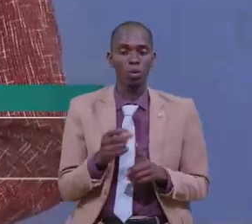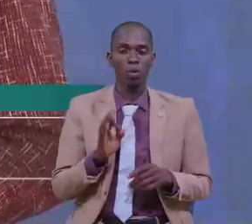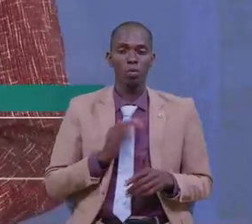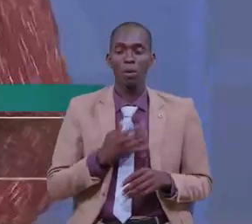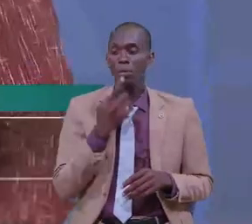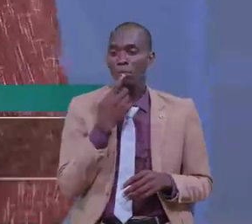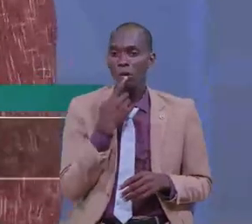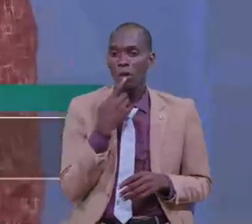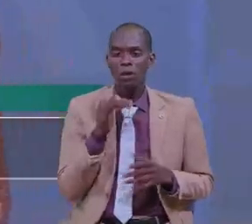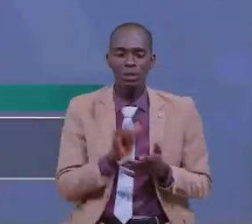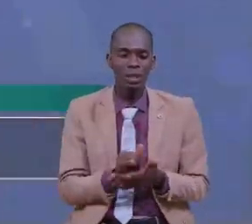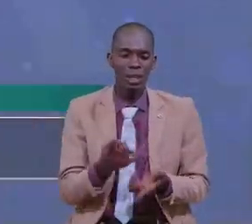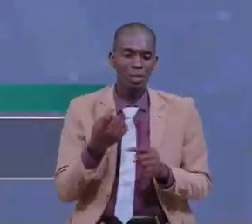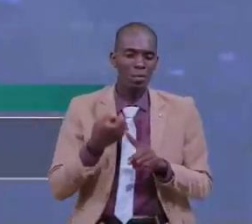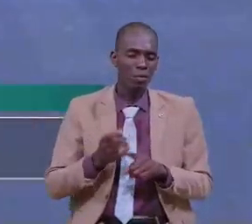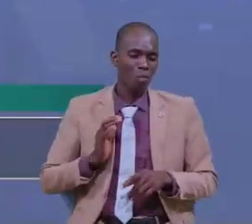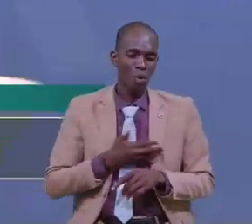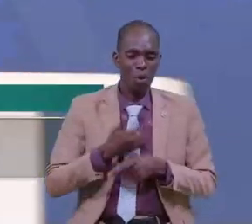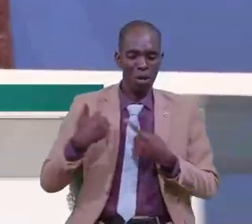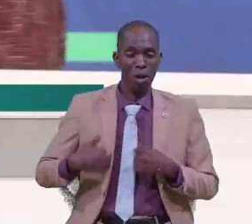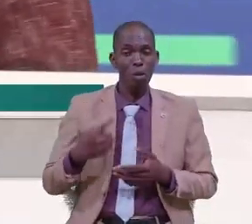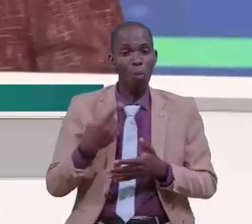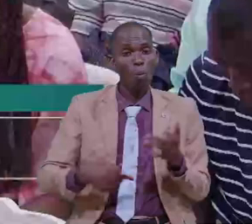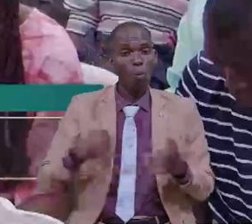qui sortent de nos pensées,